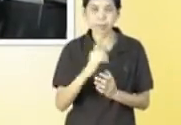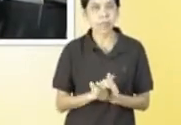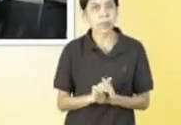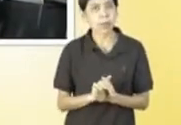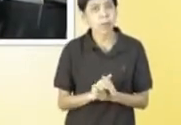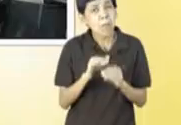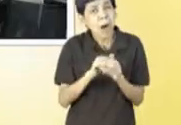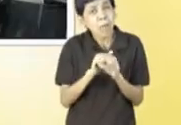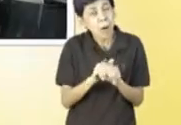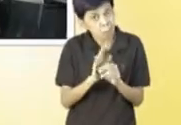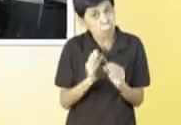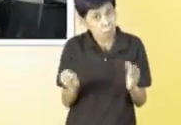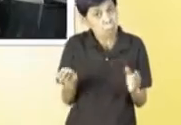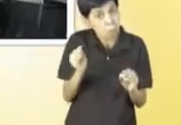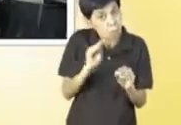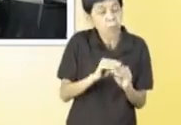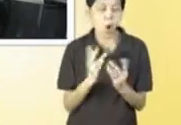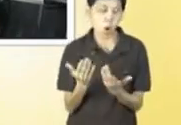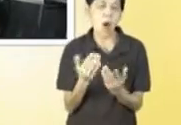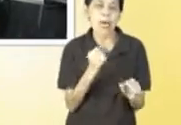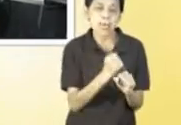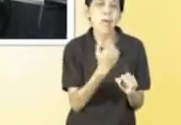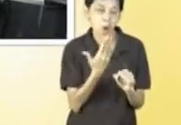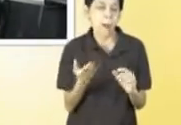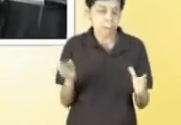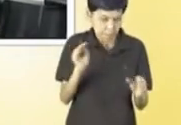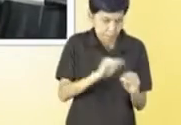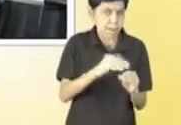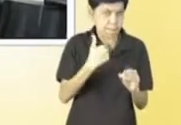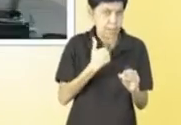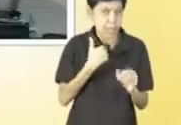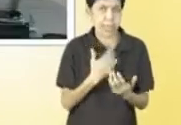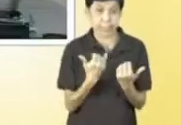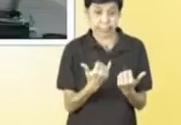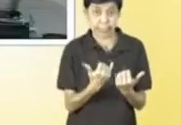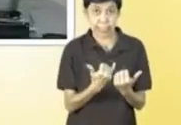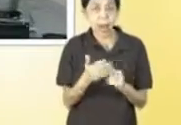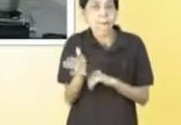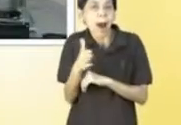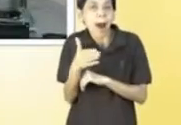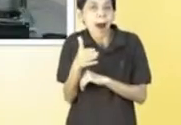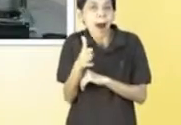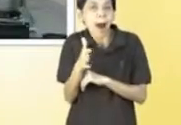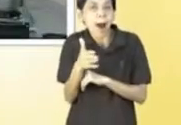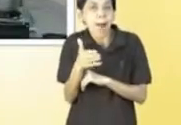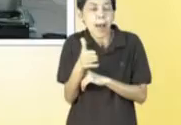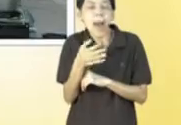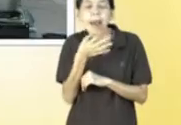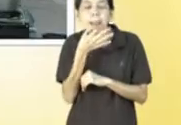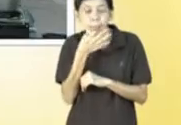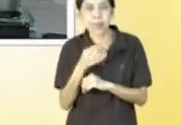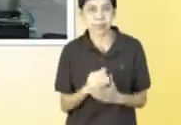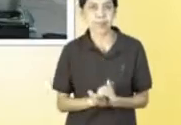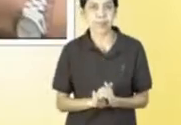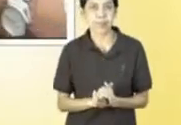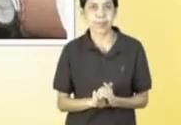ทิใช้แค่นี้เหรอคะหรือว่าใช้อีก ใช้อีกครับใช้อีกนี่ก็มาถึงปลาเค็มนะฮะ ใส่ไปอย่าง น ี้เลยเหรอคะ ครับผ